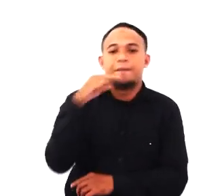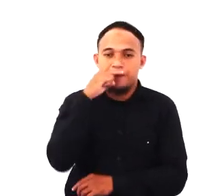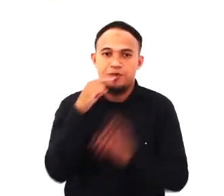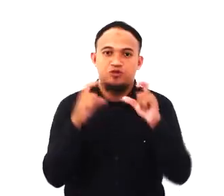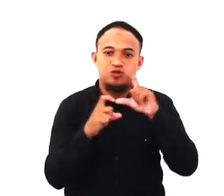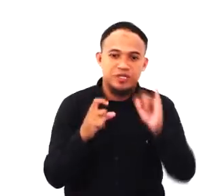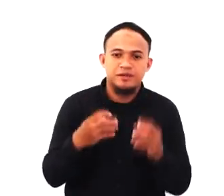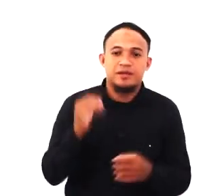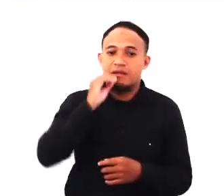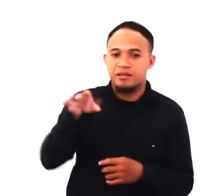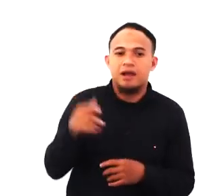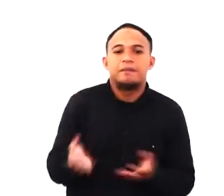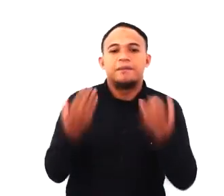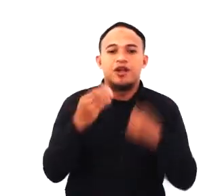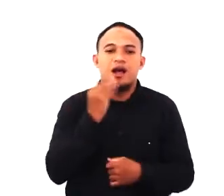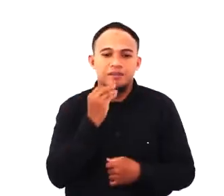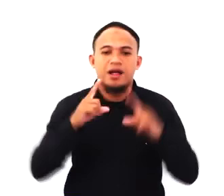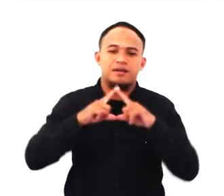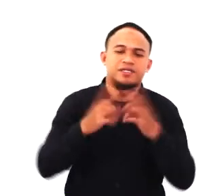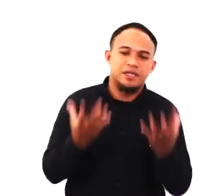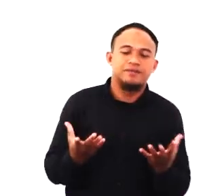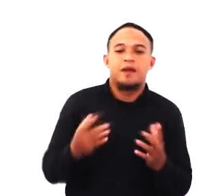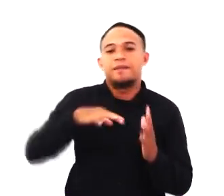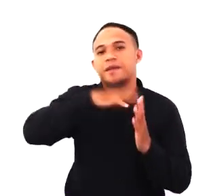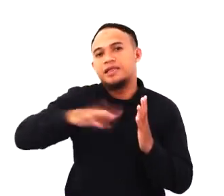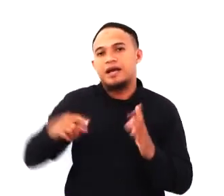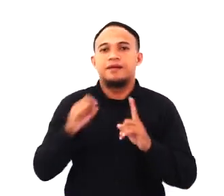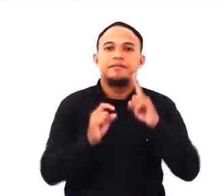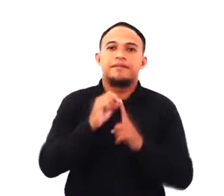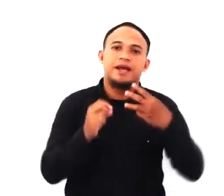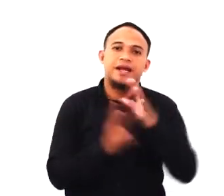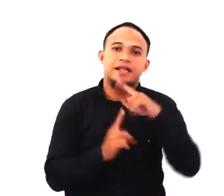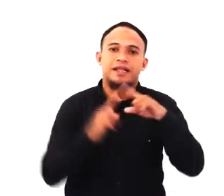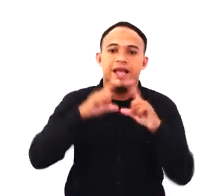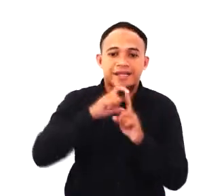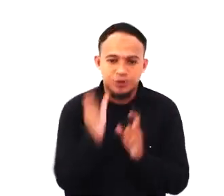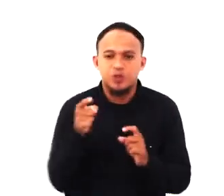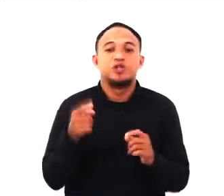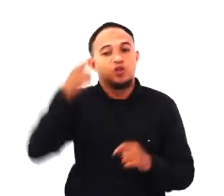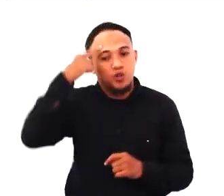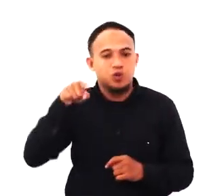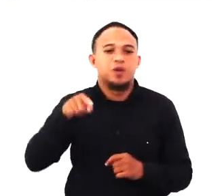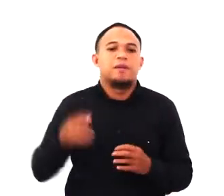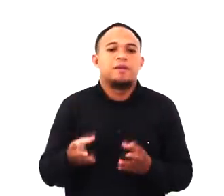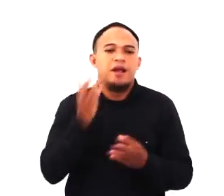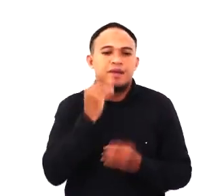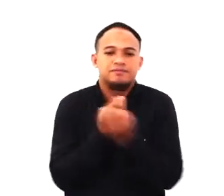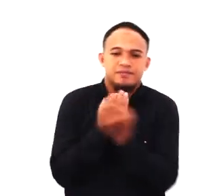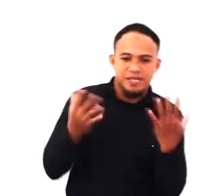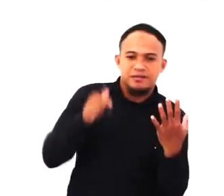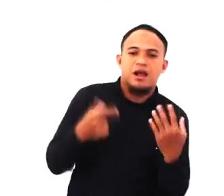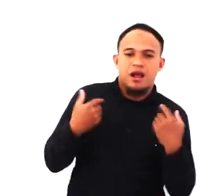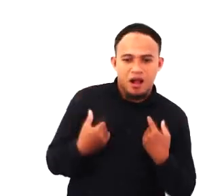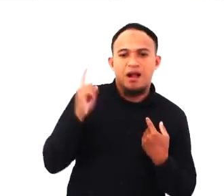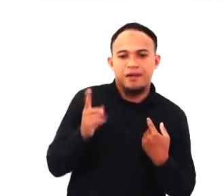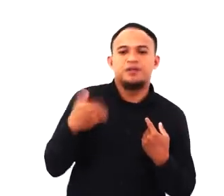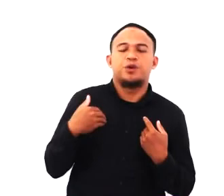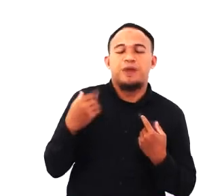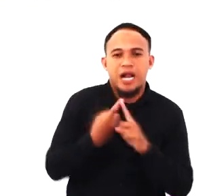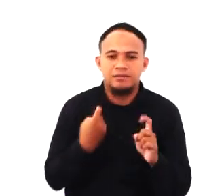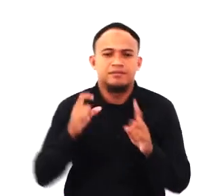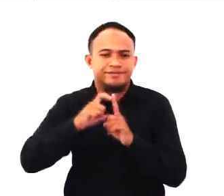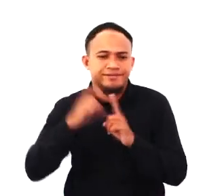Pohuwato. Gubernur Rusli mengatakan pembangunan pengaman abrasi pantai ini untuk melindungi masyarakat di